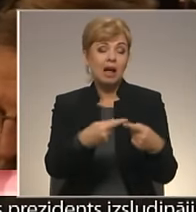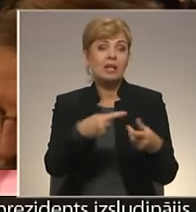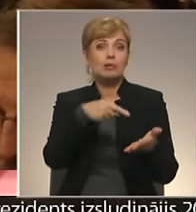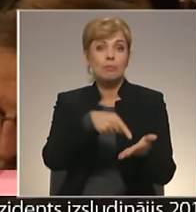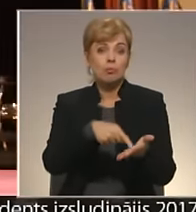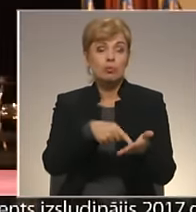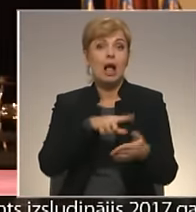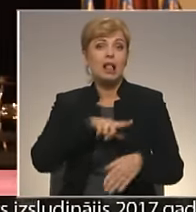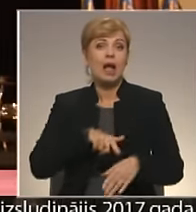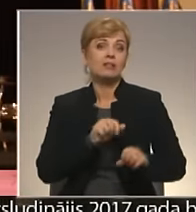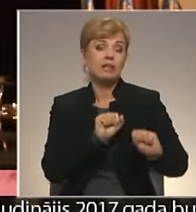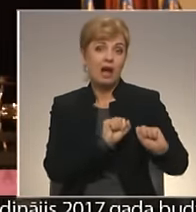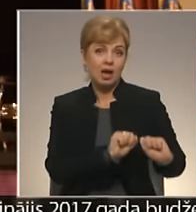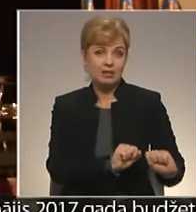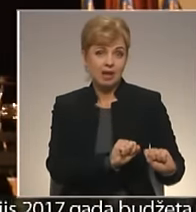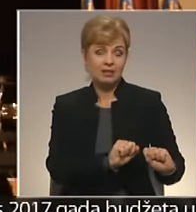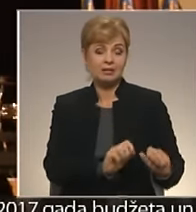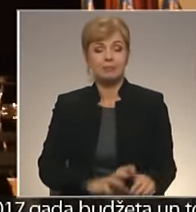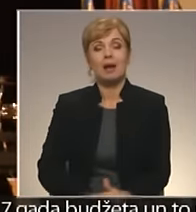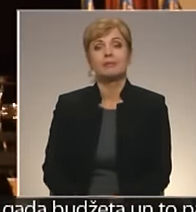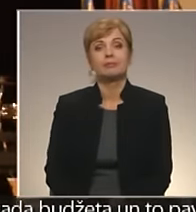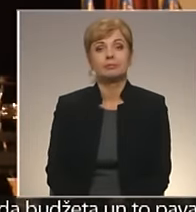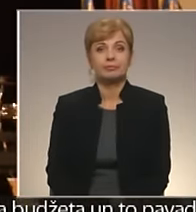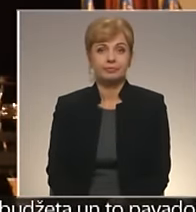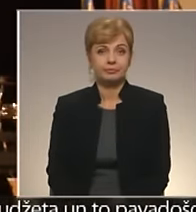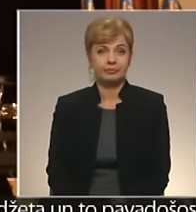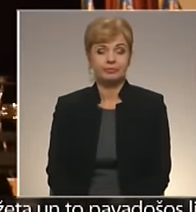aizsardzībai. Ausmas Pruktevika, Muižniece Mihails Riškovs, Latgales reģionālā televīzija.